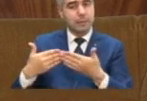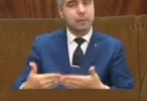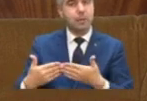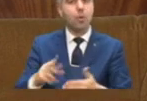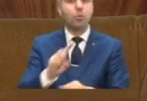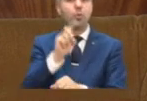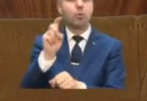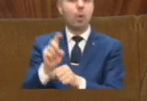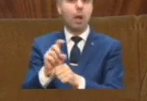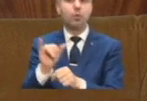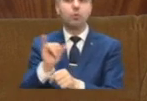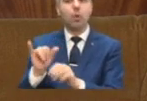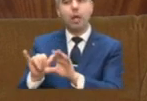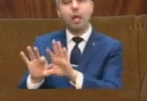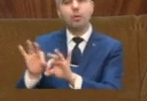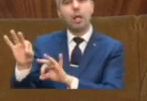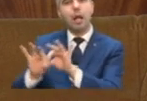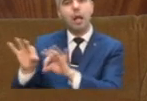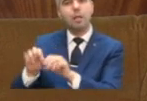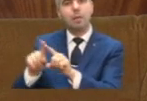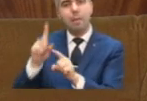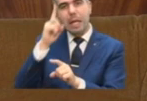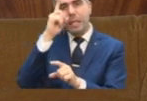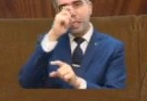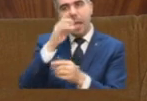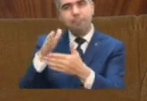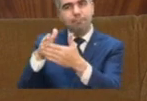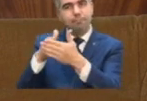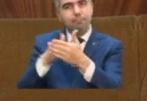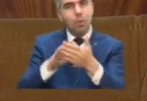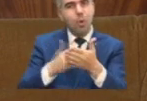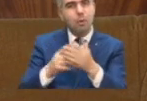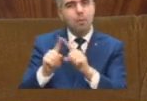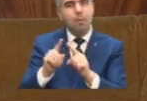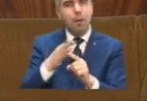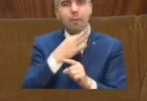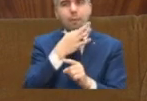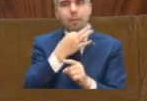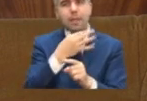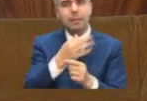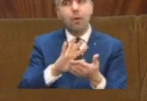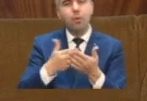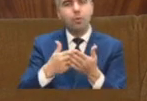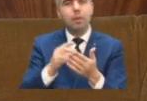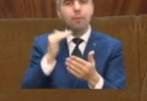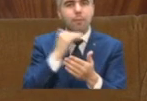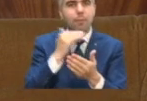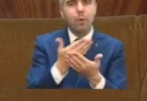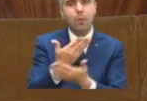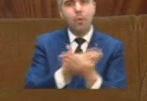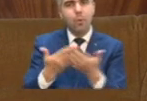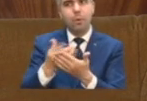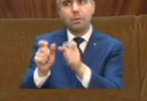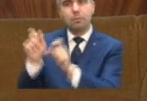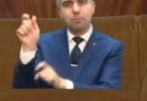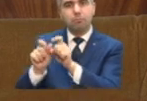القطاعية عن الإجراءات المتخذة لتجاوز الصعوبات التي يعرفها مخطط التسريع الصناعي، عن التدابير المواكبة للحفاظ على